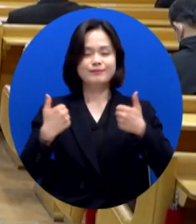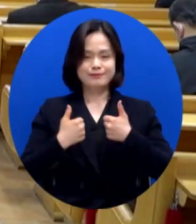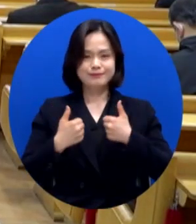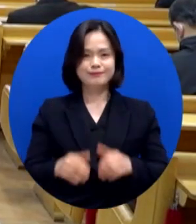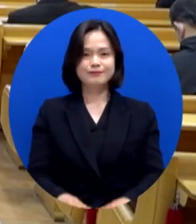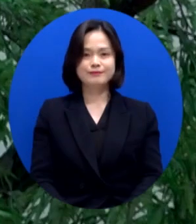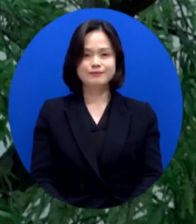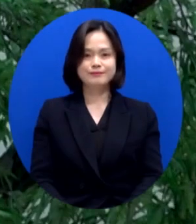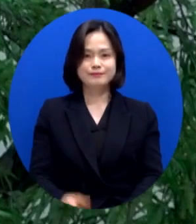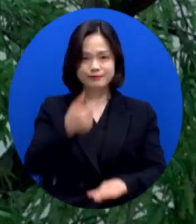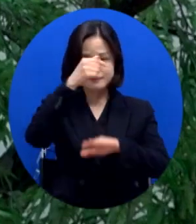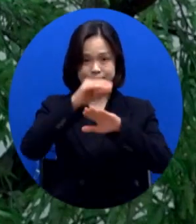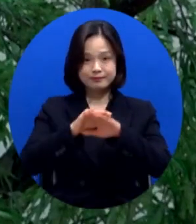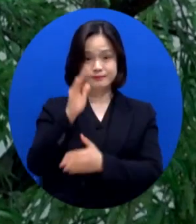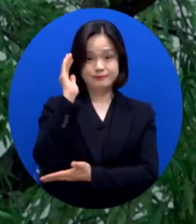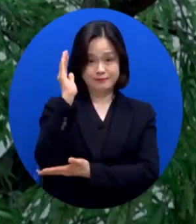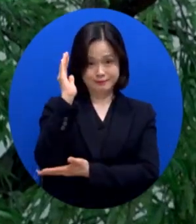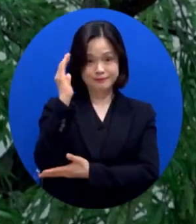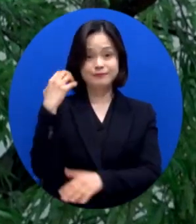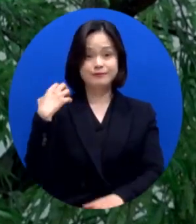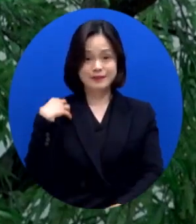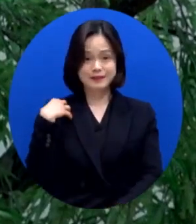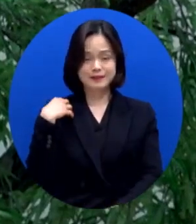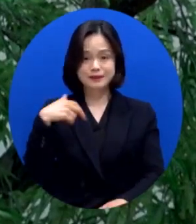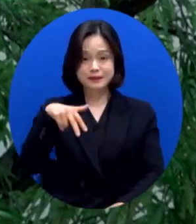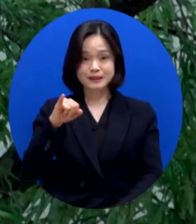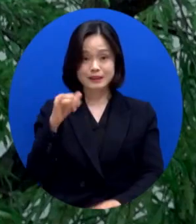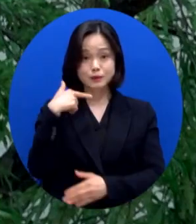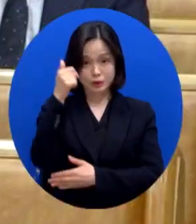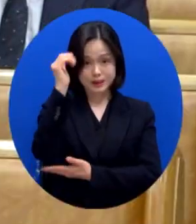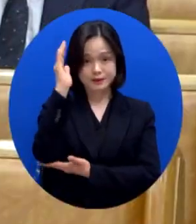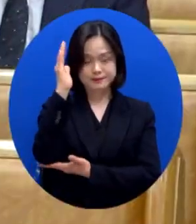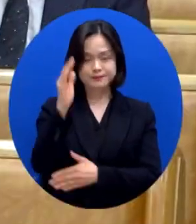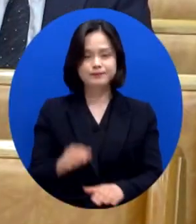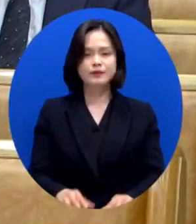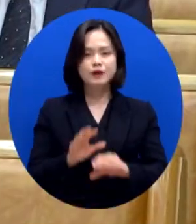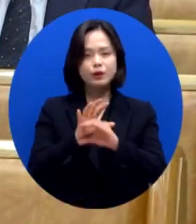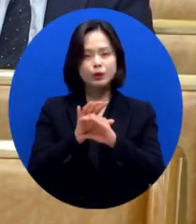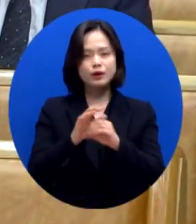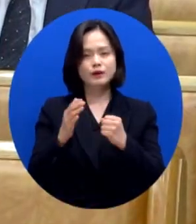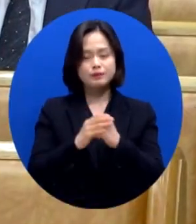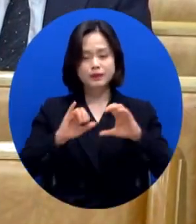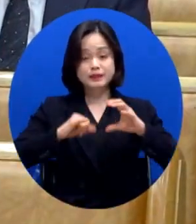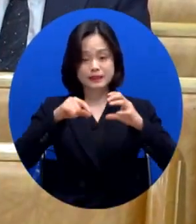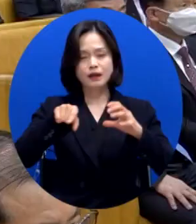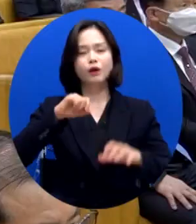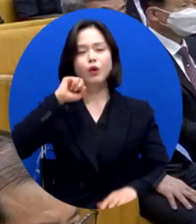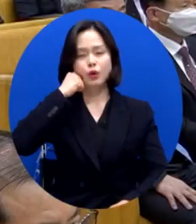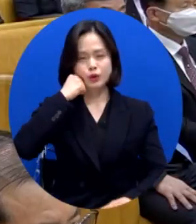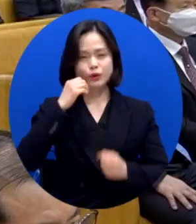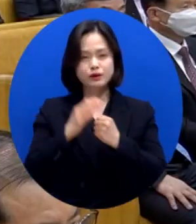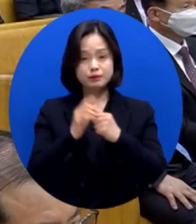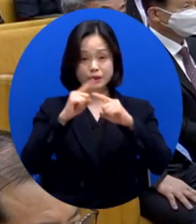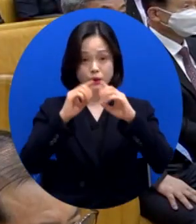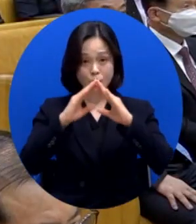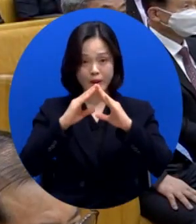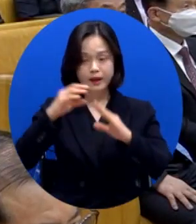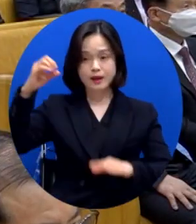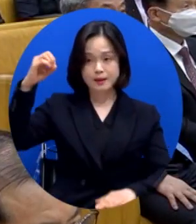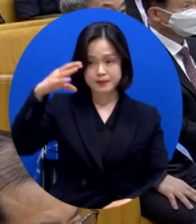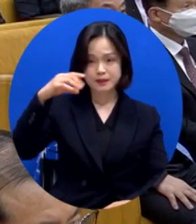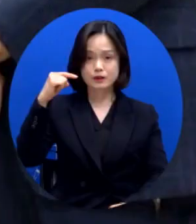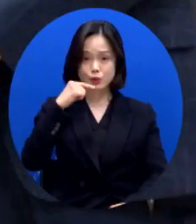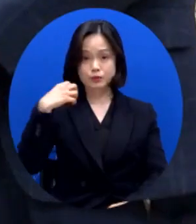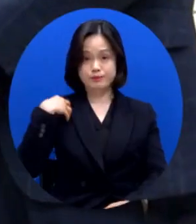개회예배에서 노회장 지성환 목사는 코로나의 어려움을 겪고 있는 세상 속에서 교회는 진정한 빛과 소금이 되어야 한다고